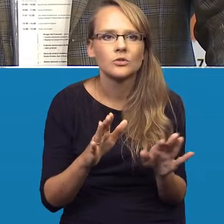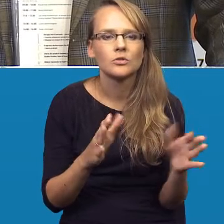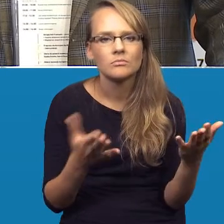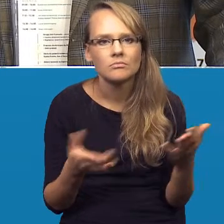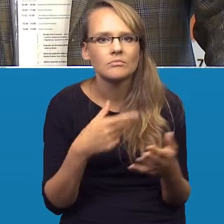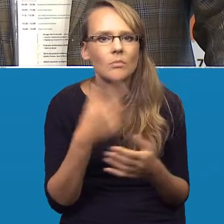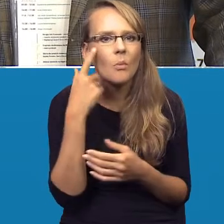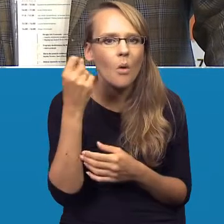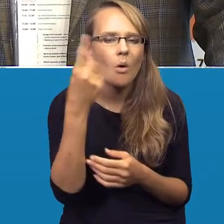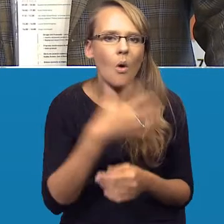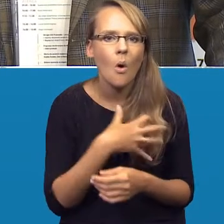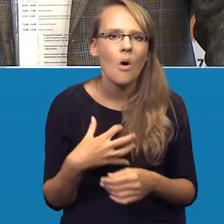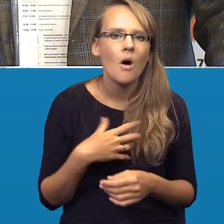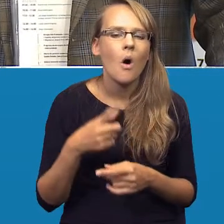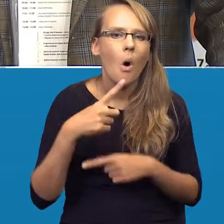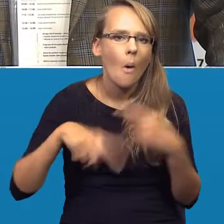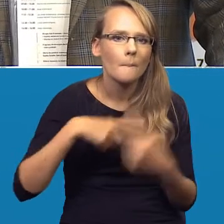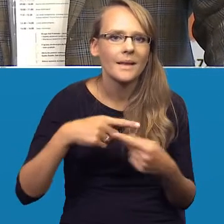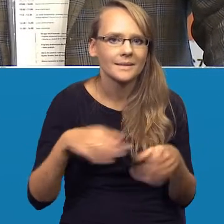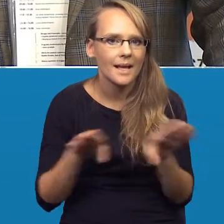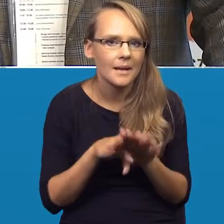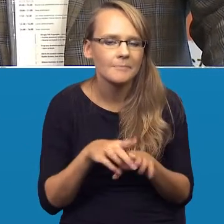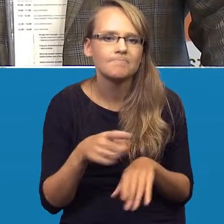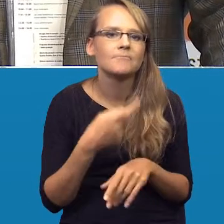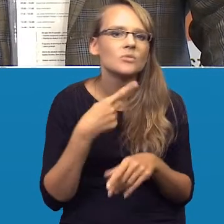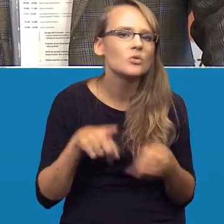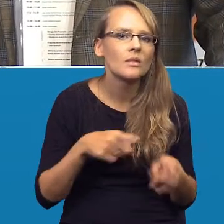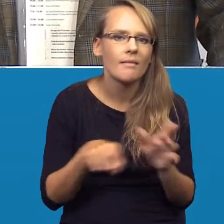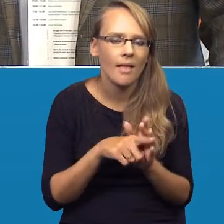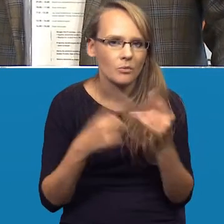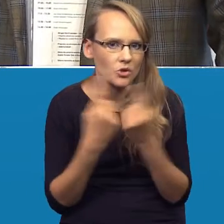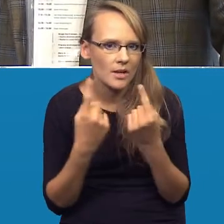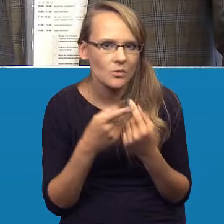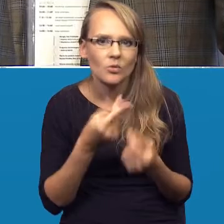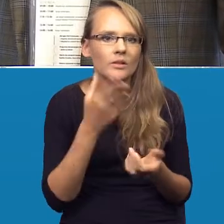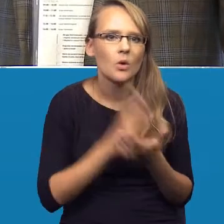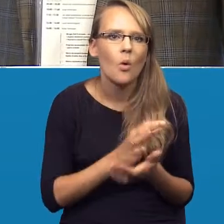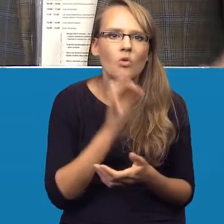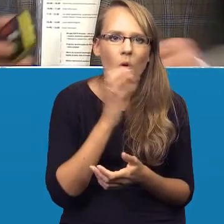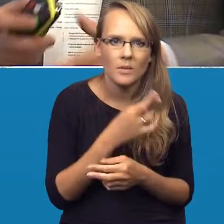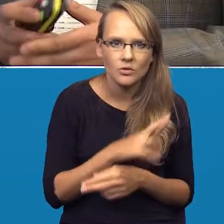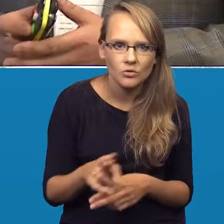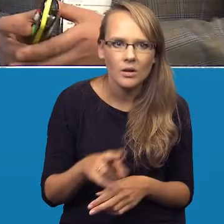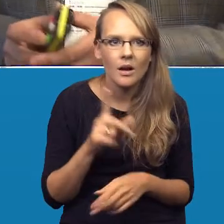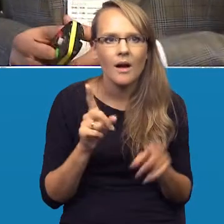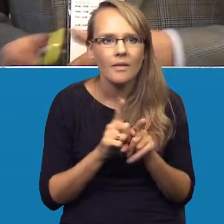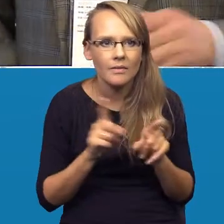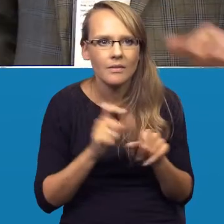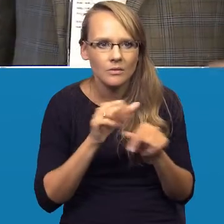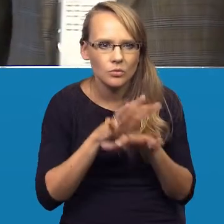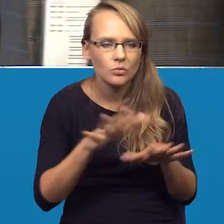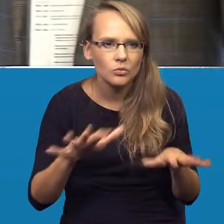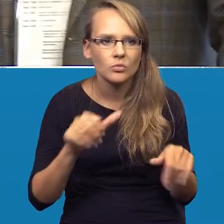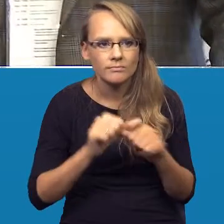jakby taką ideę gospodarki obiegu zamkniętego, co to znaczy dla przemysłu. To nie jest tylko dobra rzecz, ale też jest dużo, wiele